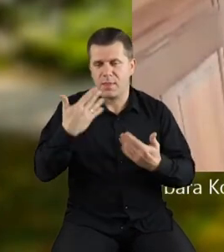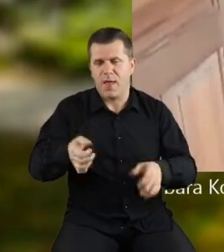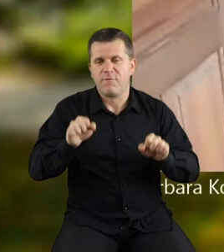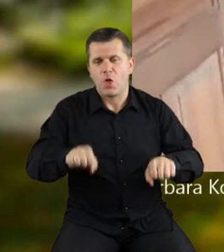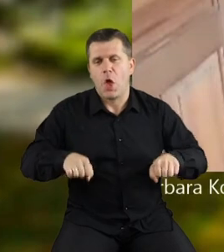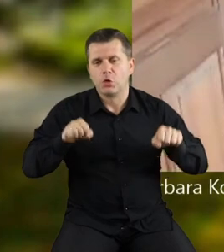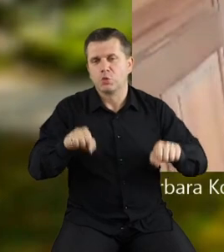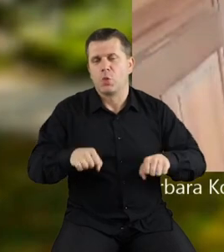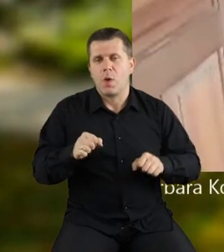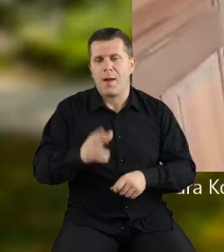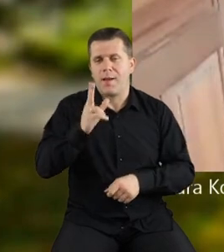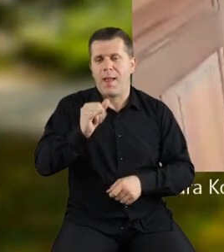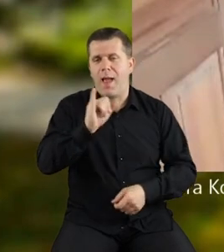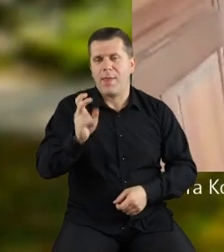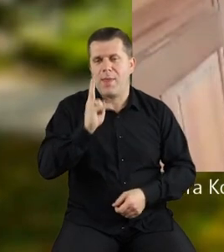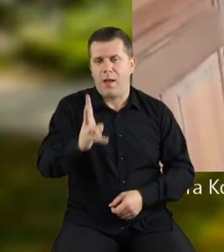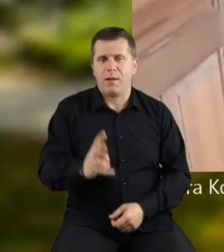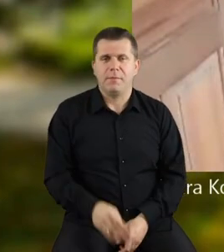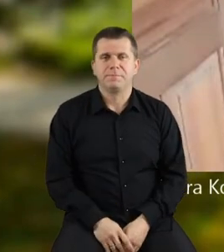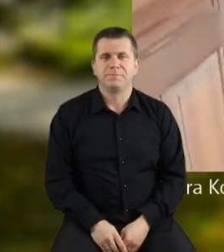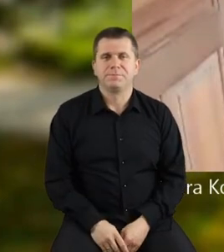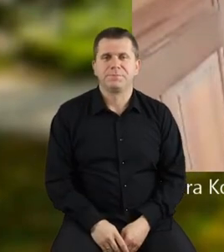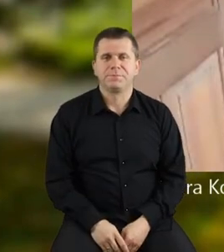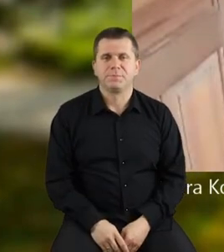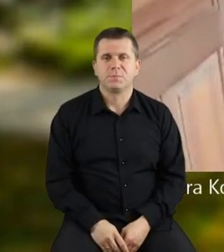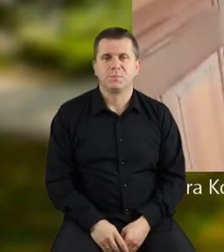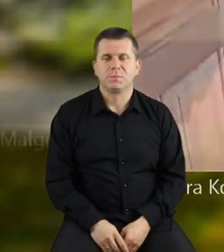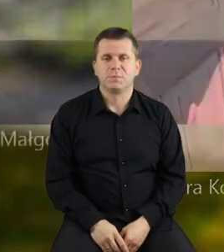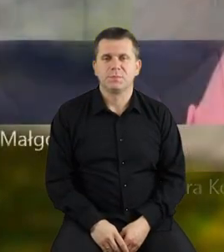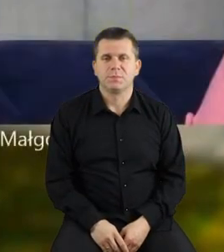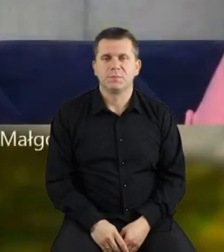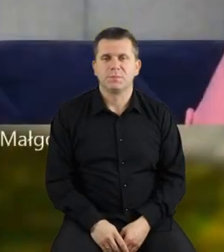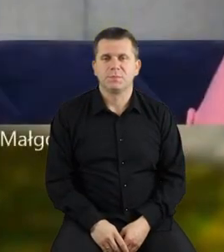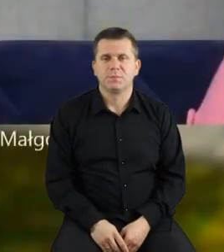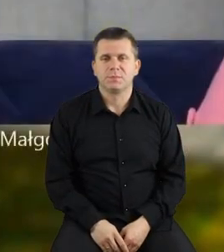dostał nasz Karol wiosło i kajak do swojej dyspozycji.